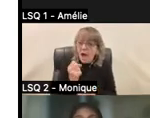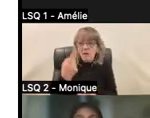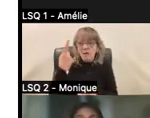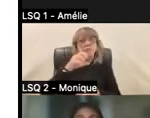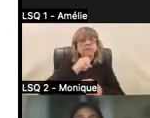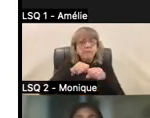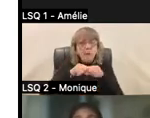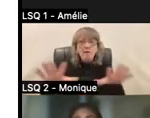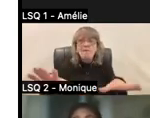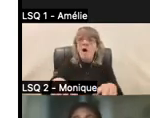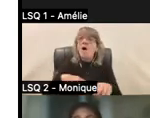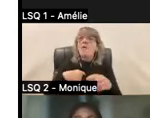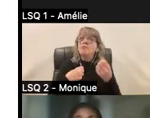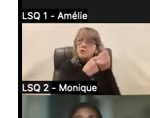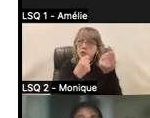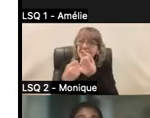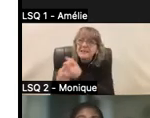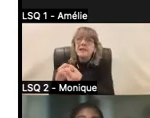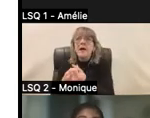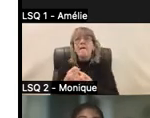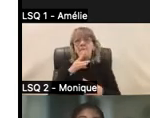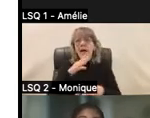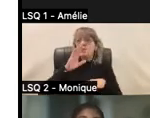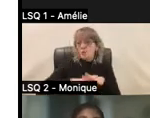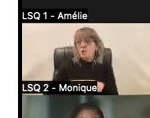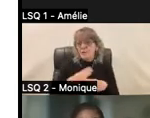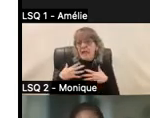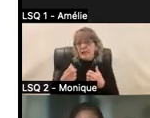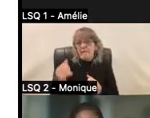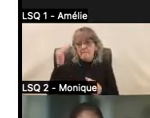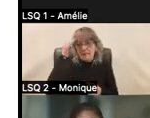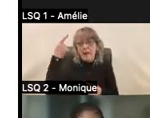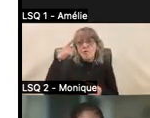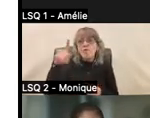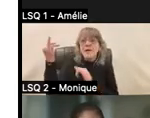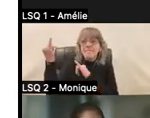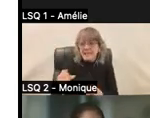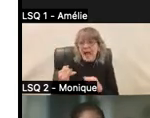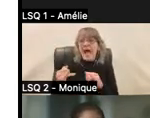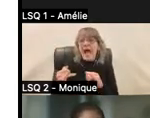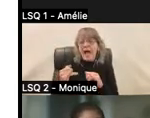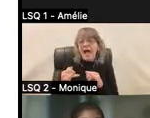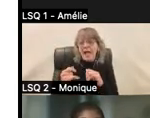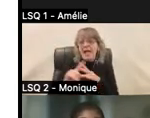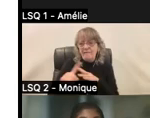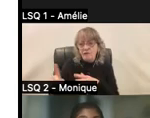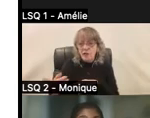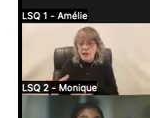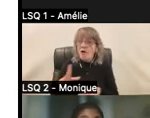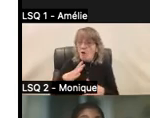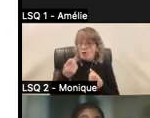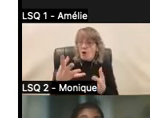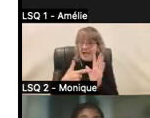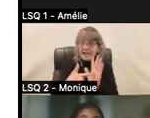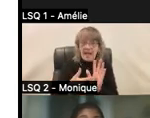et soutenir, traiter la santé mentale des immigrants et des réfugiés. Nous allons justement mentionner quelques exemples. Nous